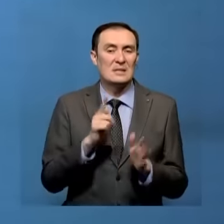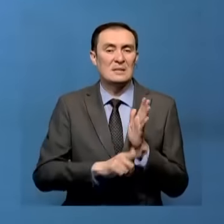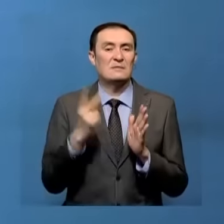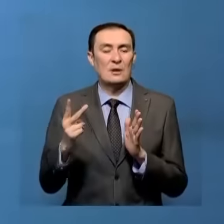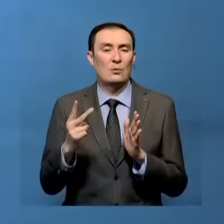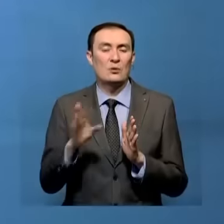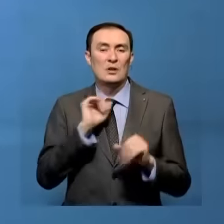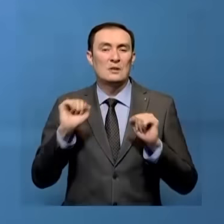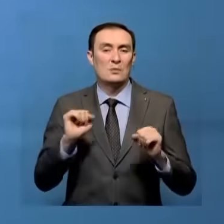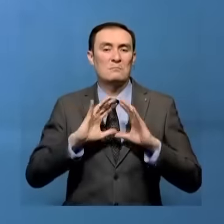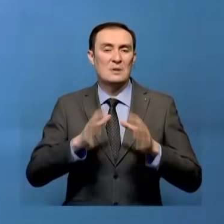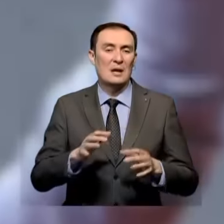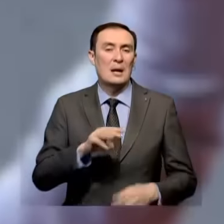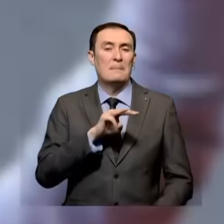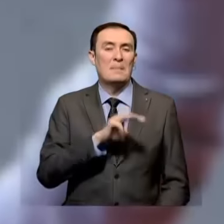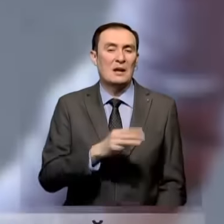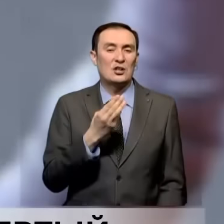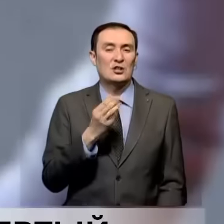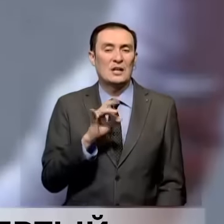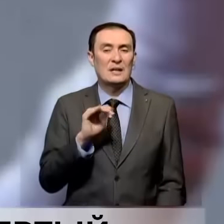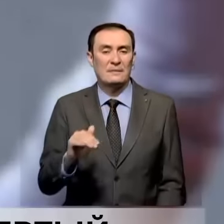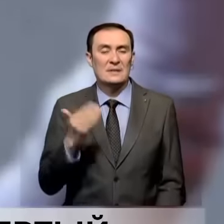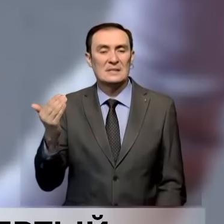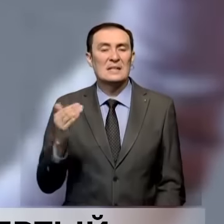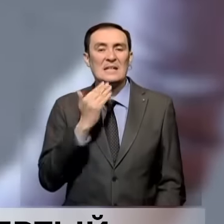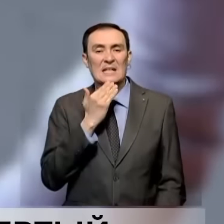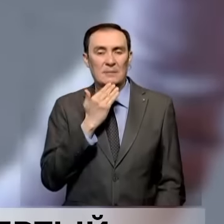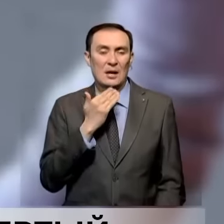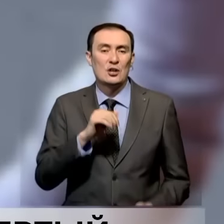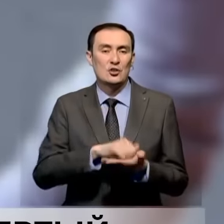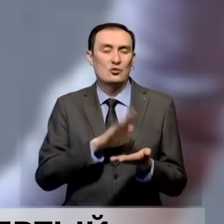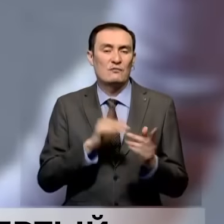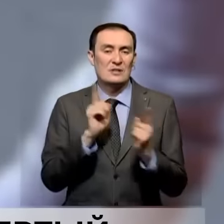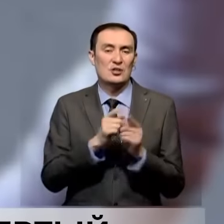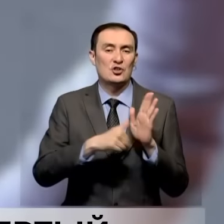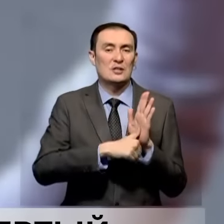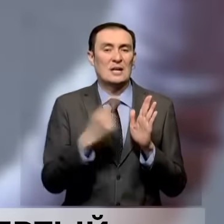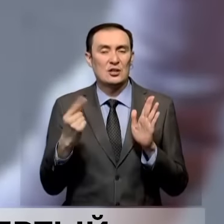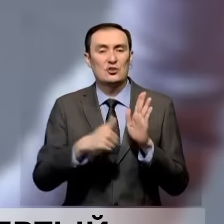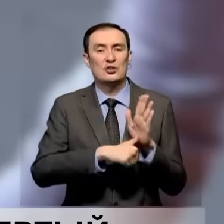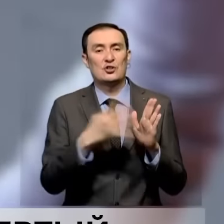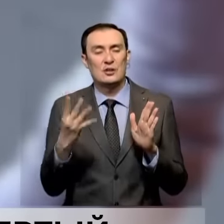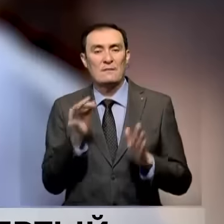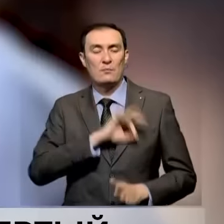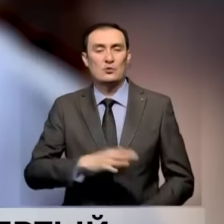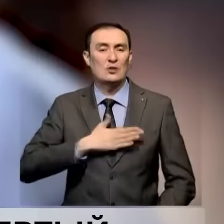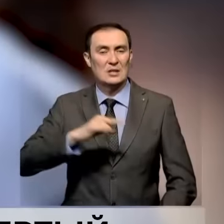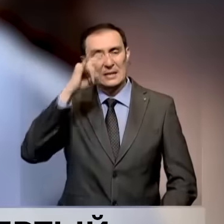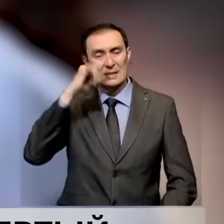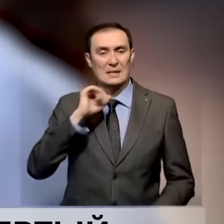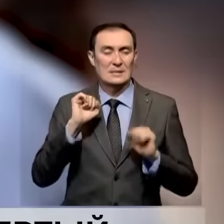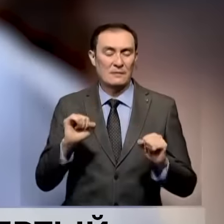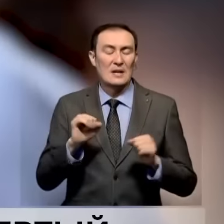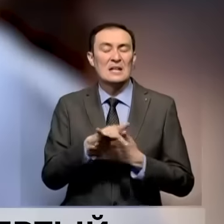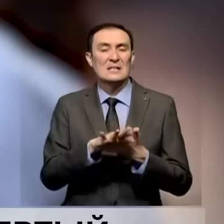победила 72-ю ракетку мира Майяр Шериф из Египта. Счет встречи 6-1, 6-4 в пользу казахстанки.